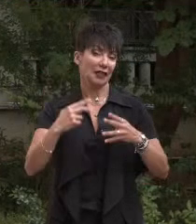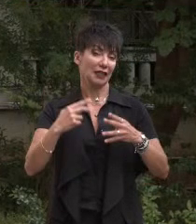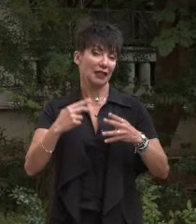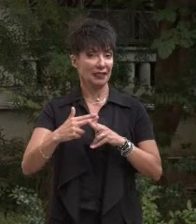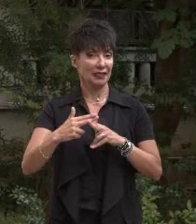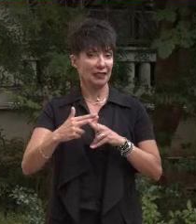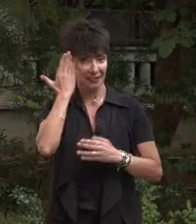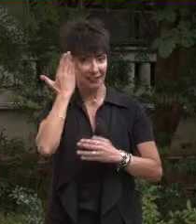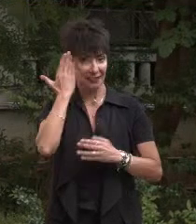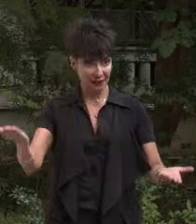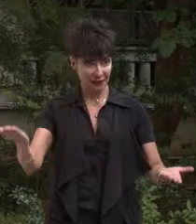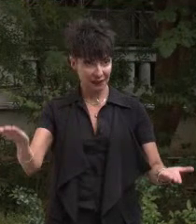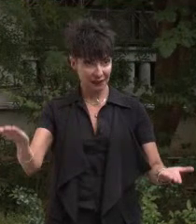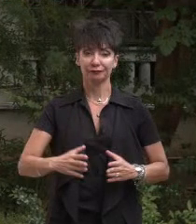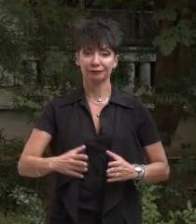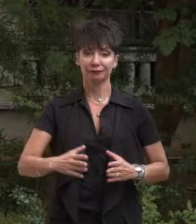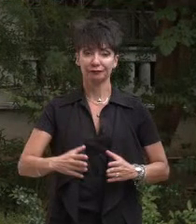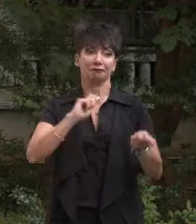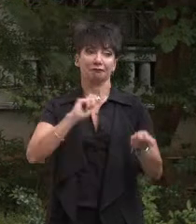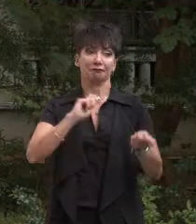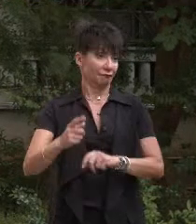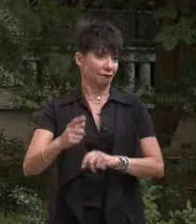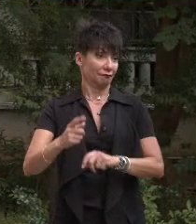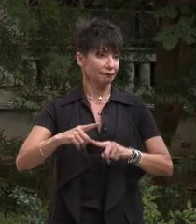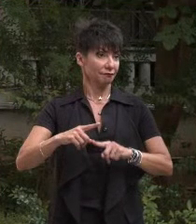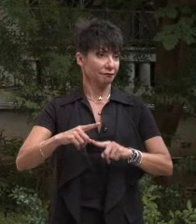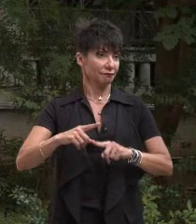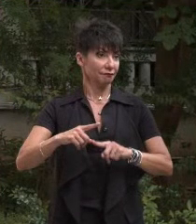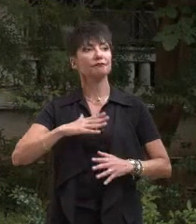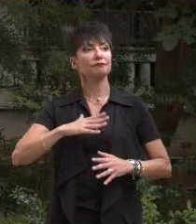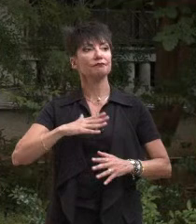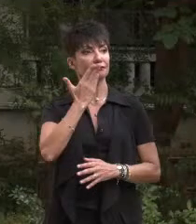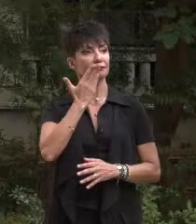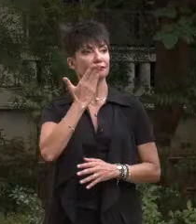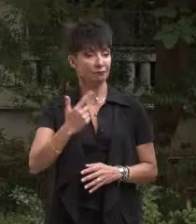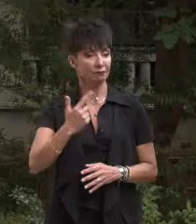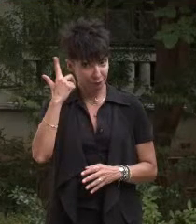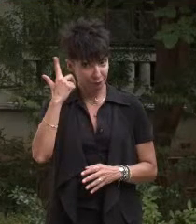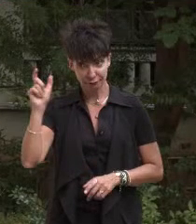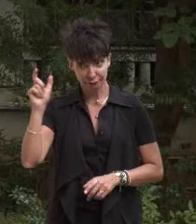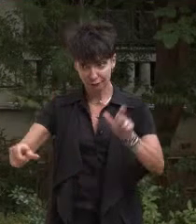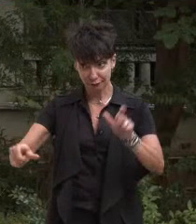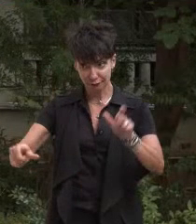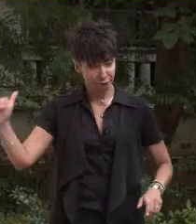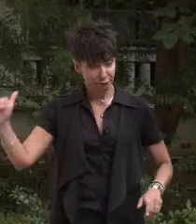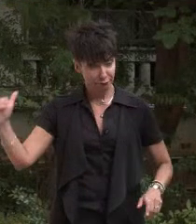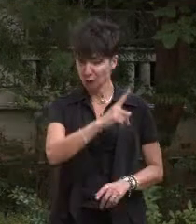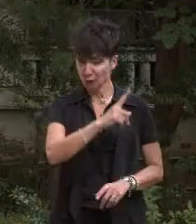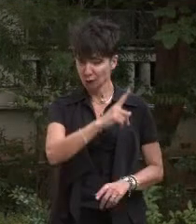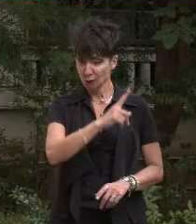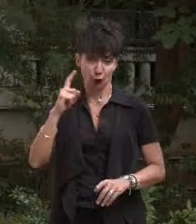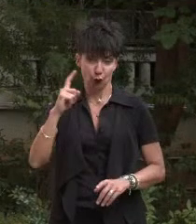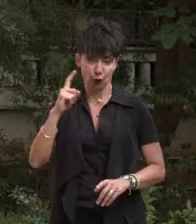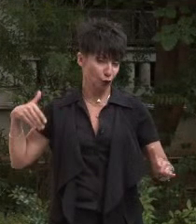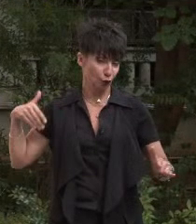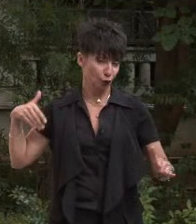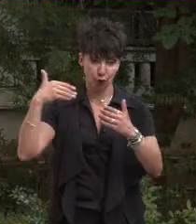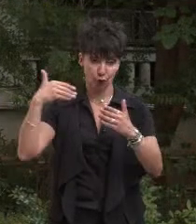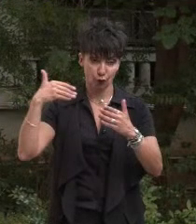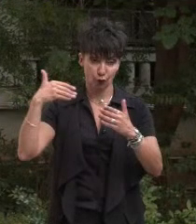principles. Αγαπητοί μαθητές, γνωρίζουμε ότι αντιμετωπίσατε μεγάλες δυσκολίες καθ' όλη τη διάρκεια αυτής της